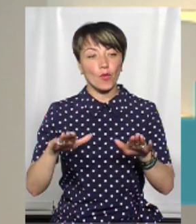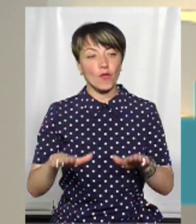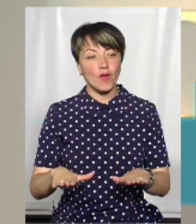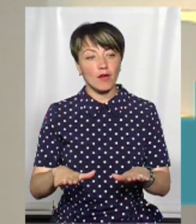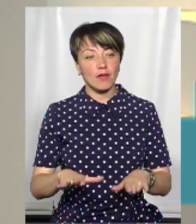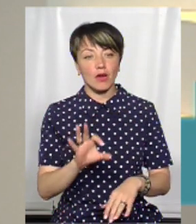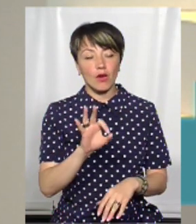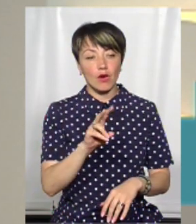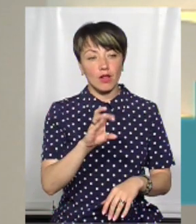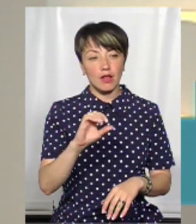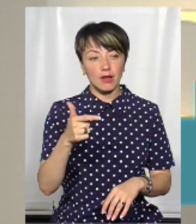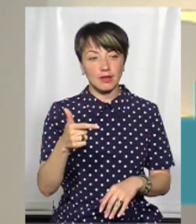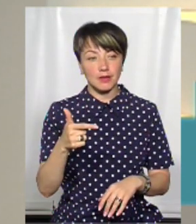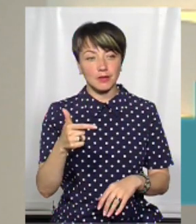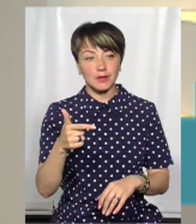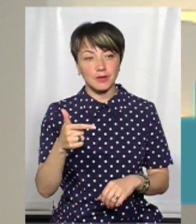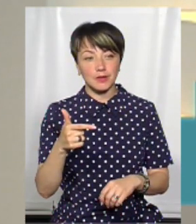побував